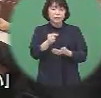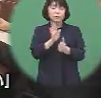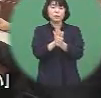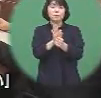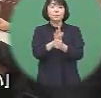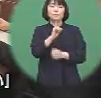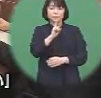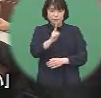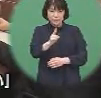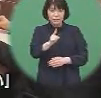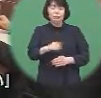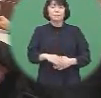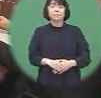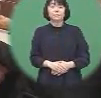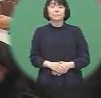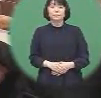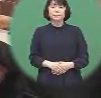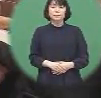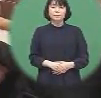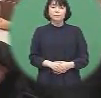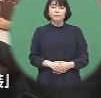激励しました